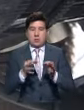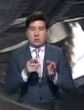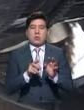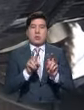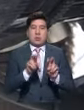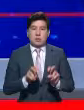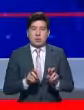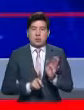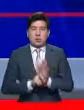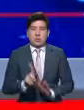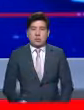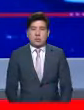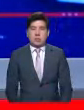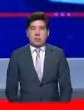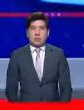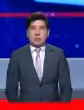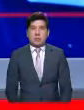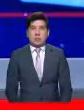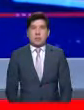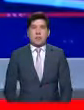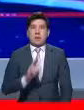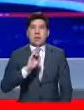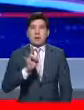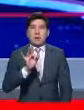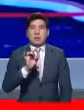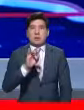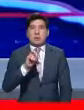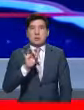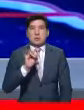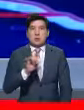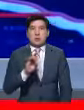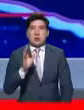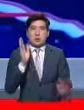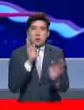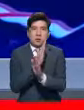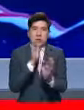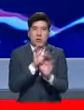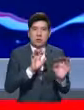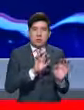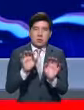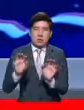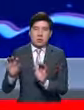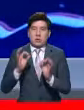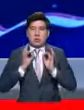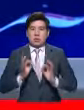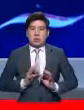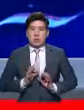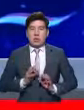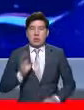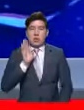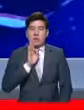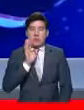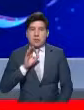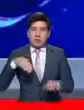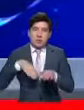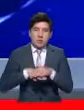басталды. Ал Қызылжарда табиғат қорғау прокуратурасы мемлекеттік мекемелердің жерасты суын заңсыз пайдаланғанын